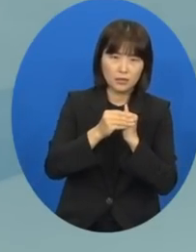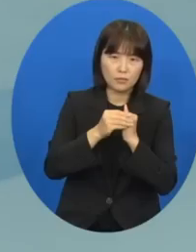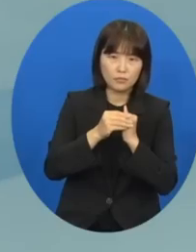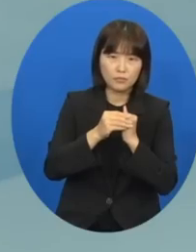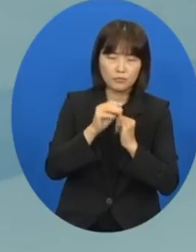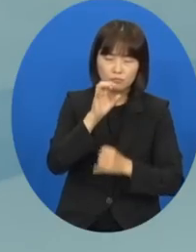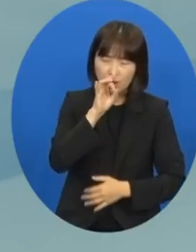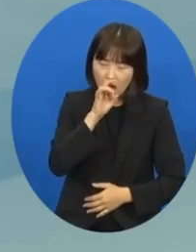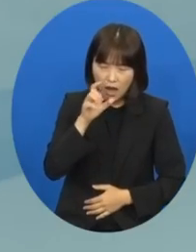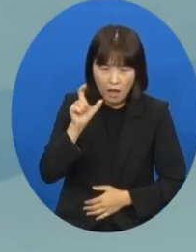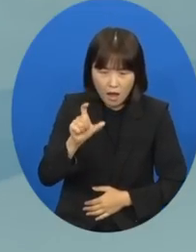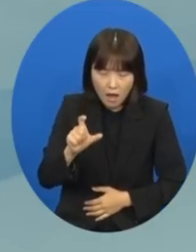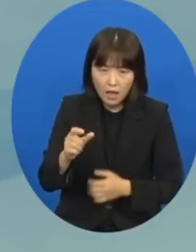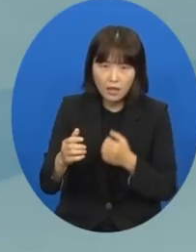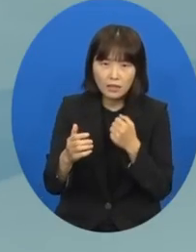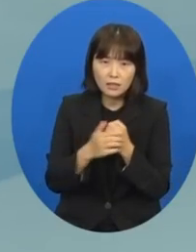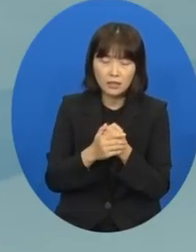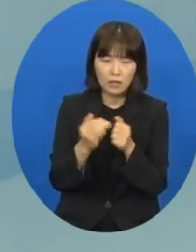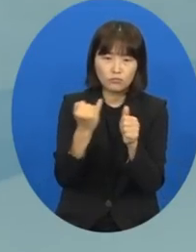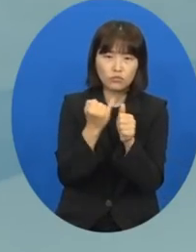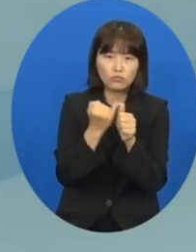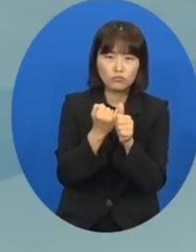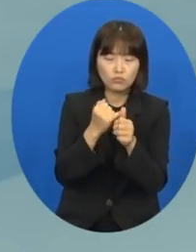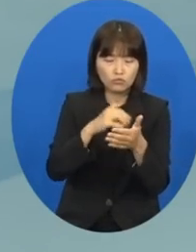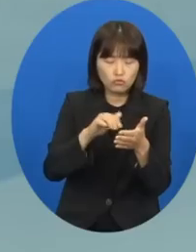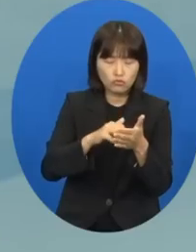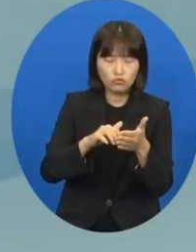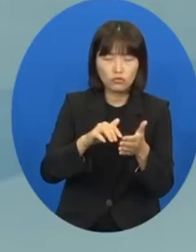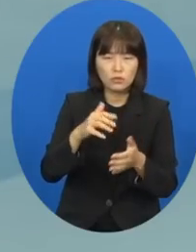쌍입니다. 불임의 원인이